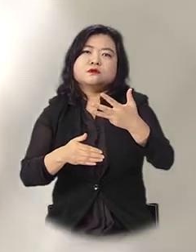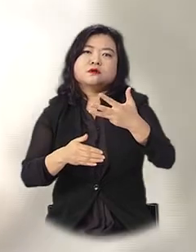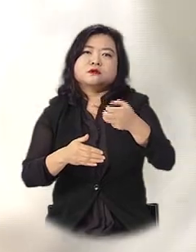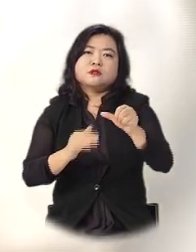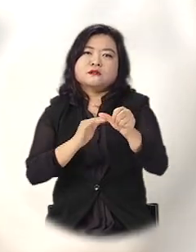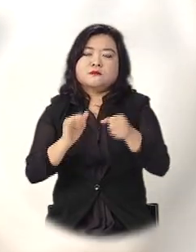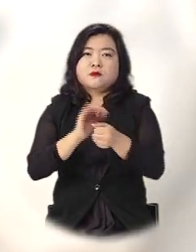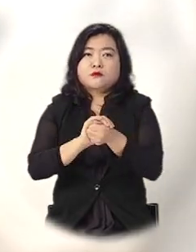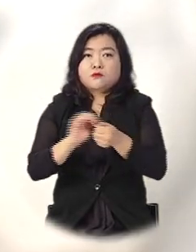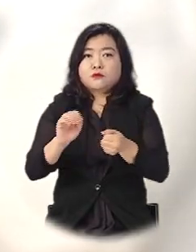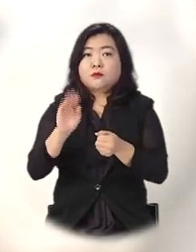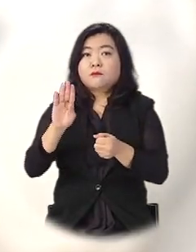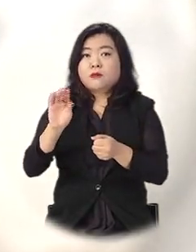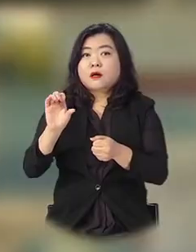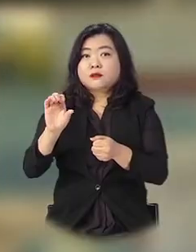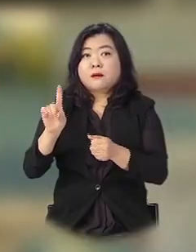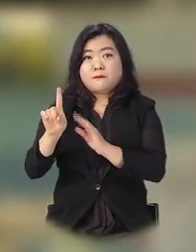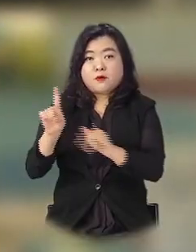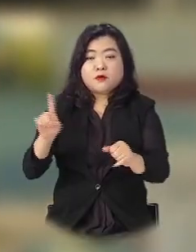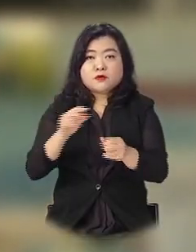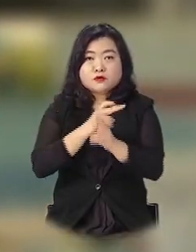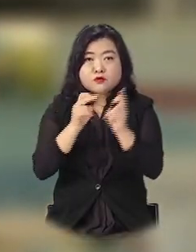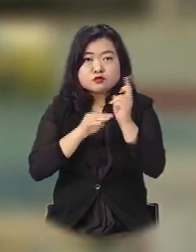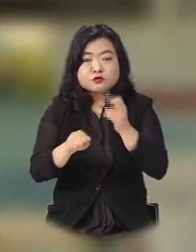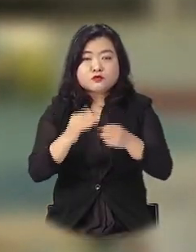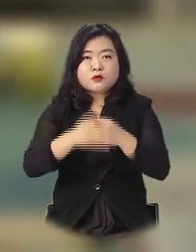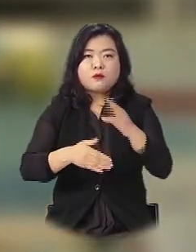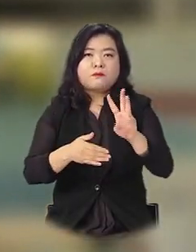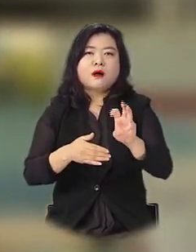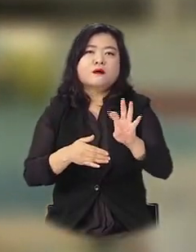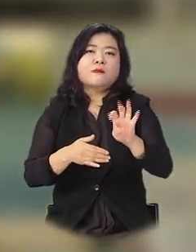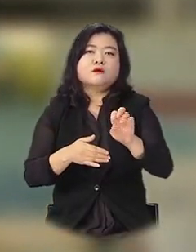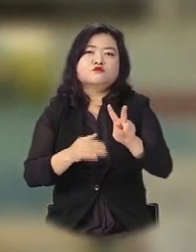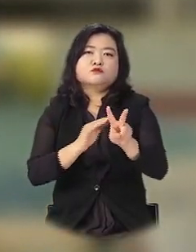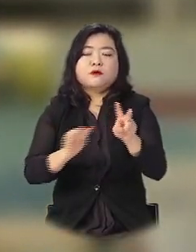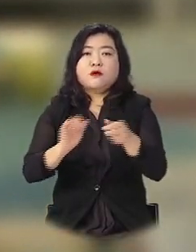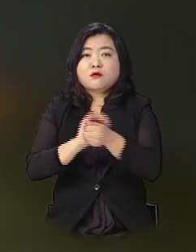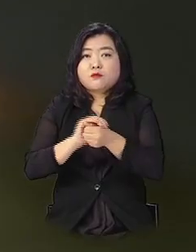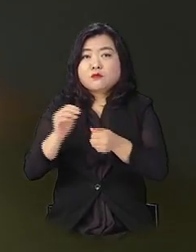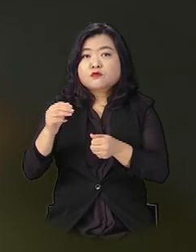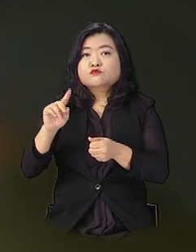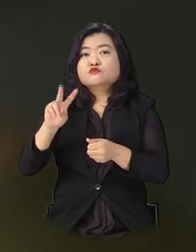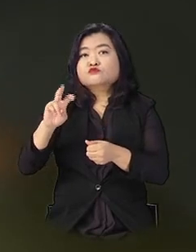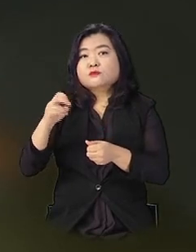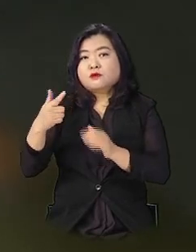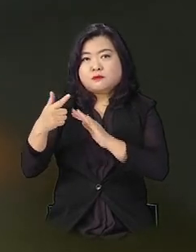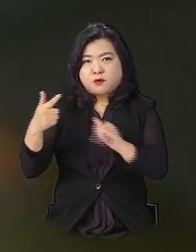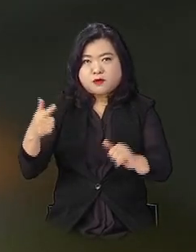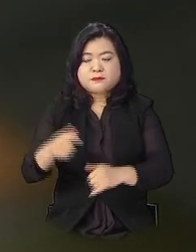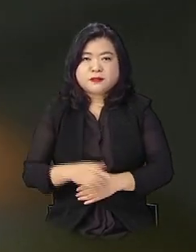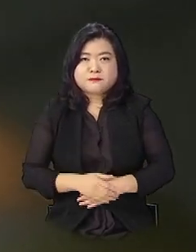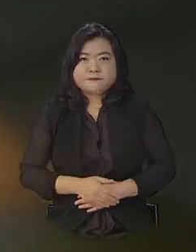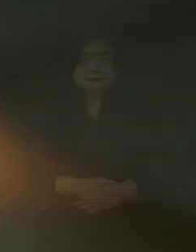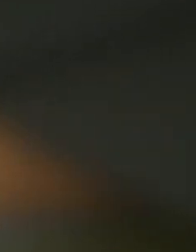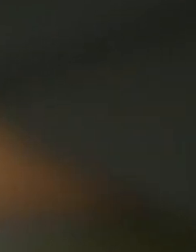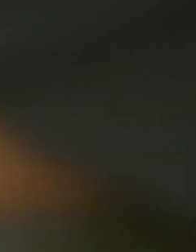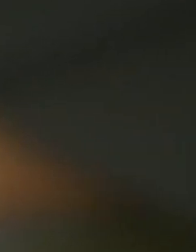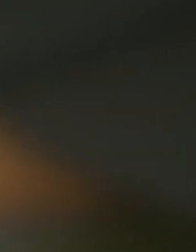경북 41명, 0시 이후 대구는 42명, 경북 26명입니다. TBC 한현호입니다.